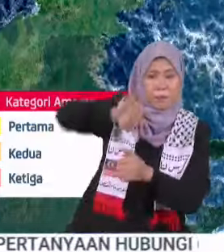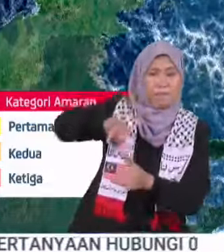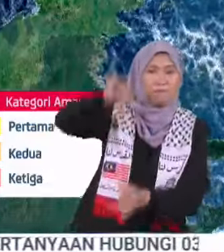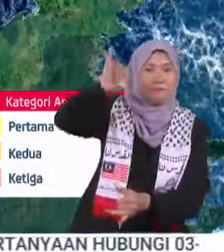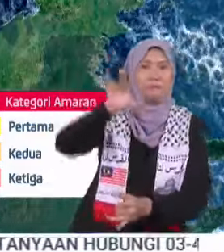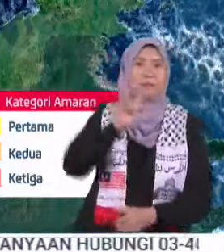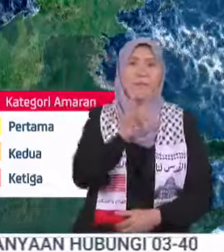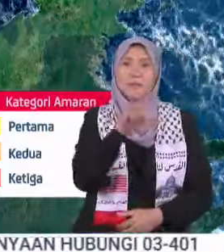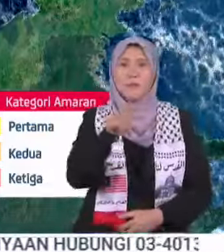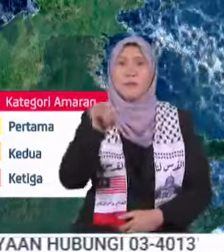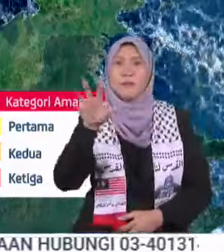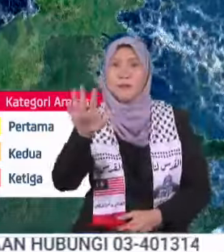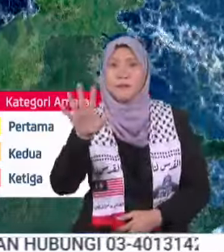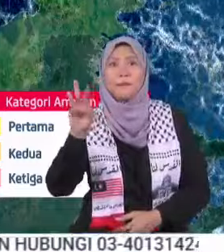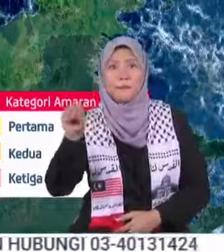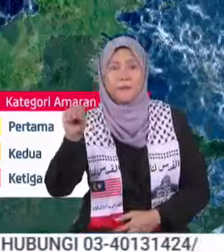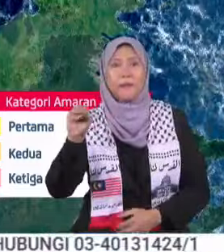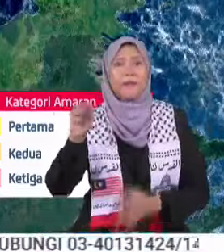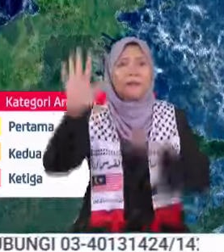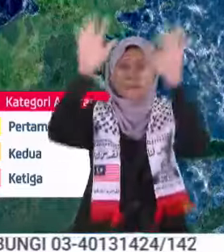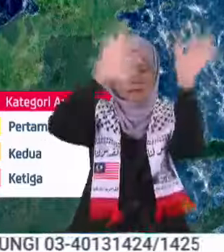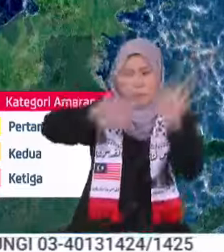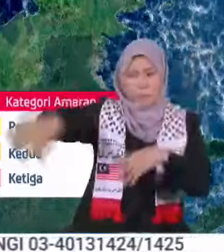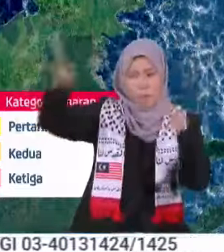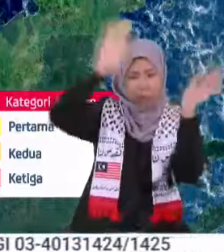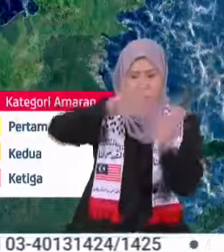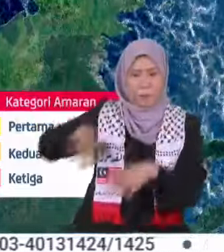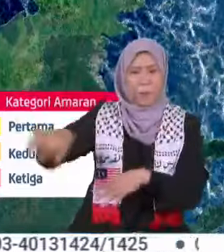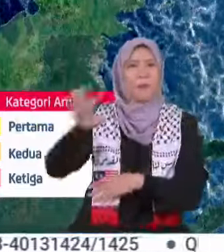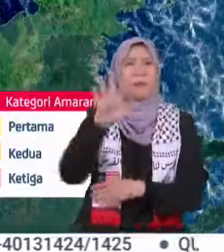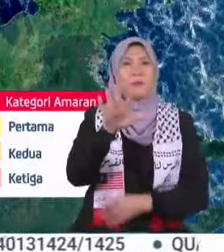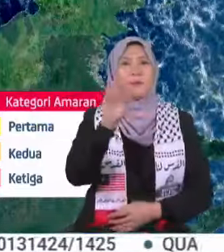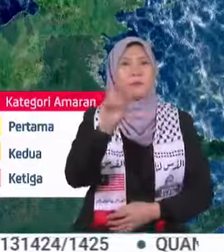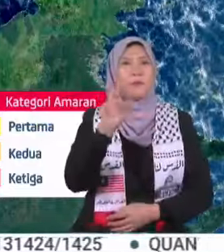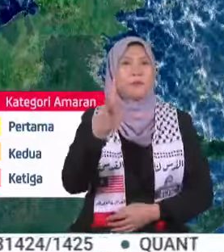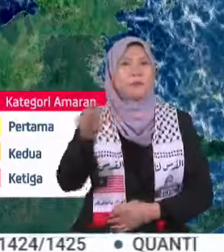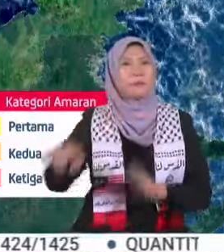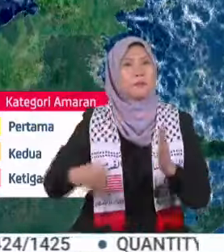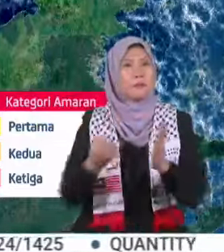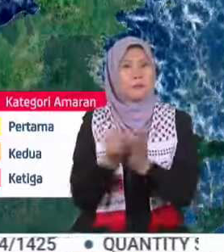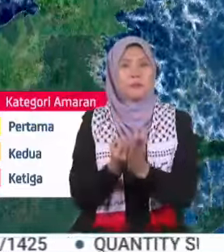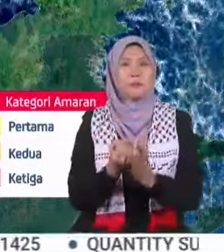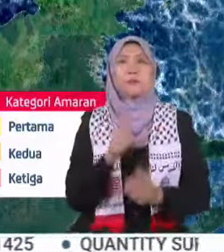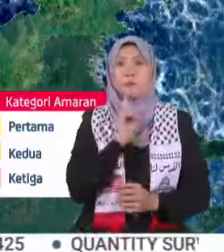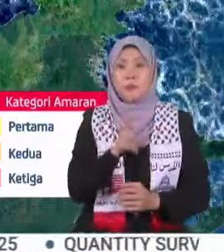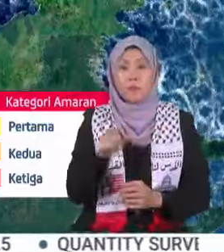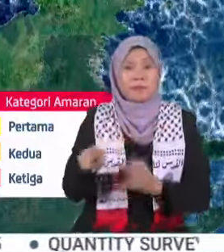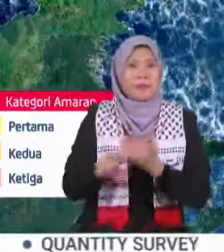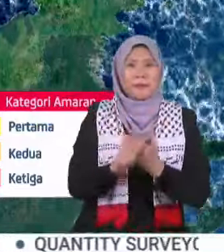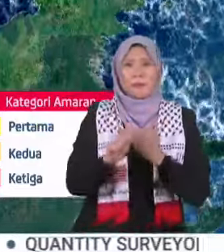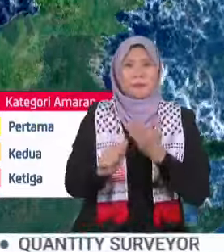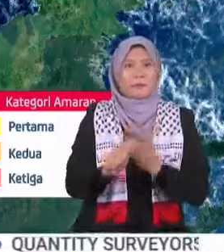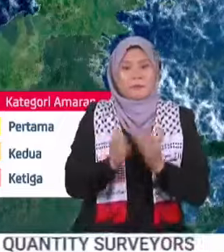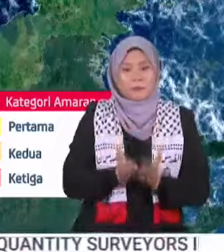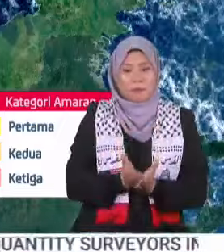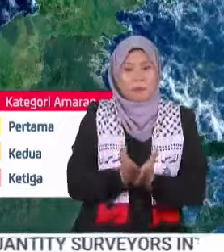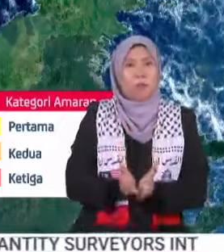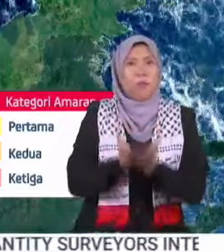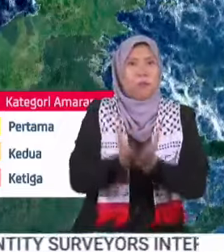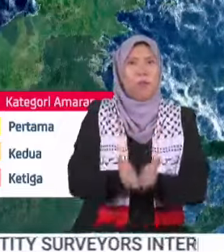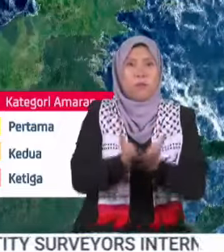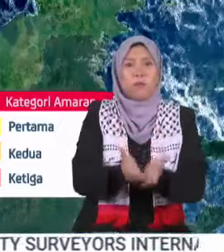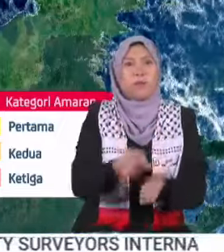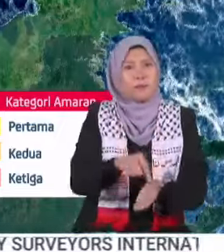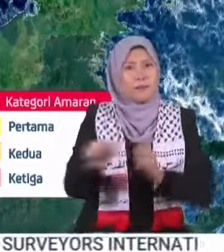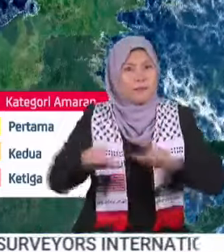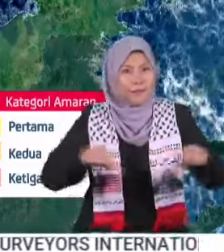3.5 me serta kelajuan angin yang boleh mencapai 50 km/jam keadaan ini adalah amat berbahaya kepada bot-bot kecil